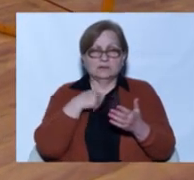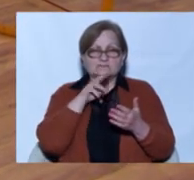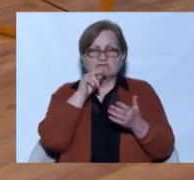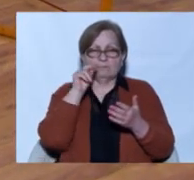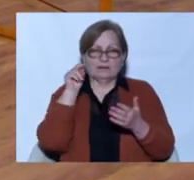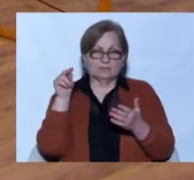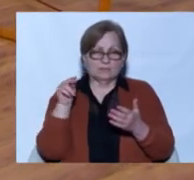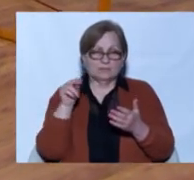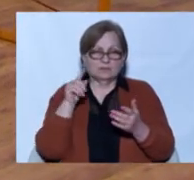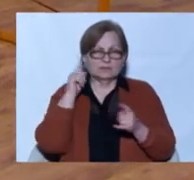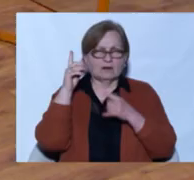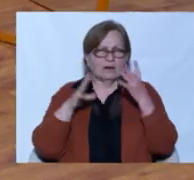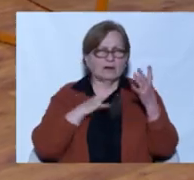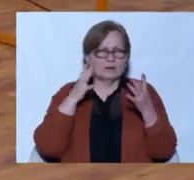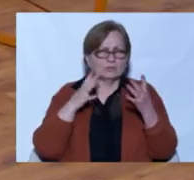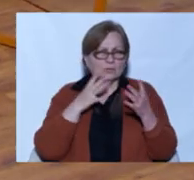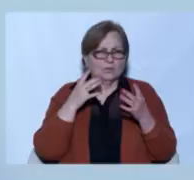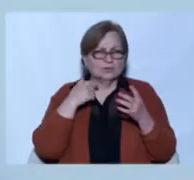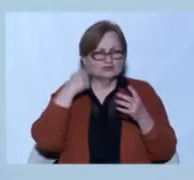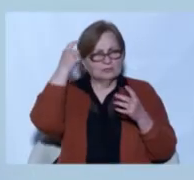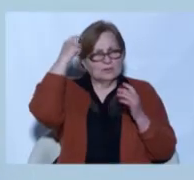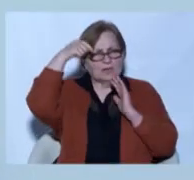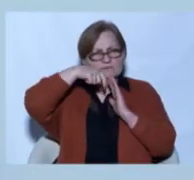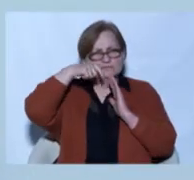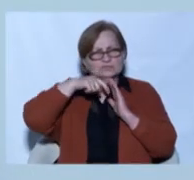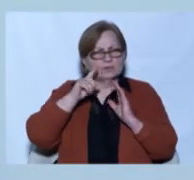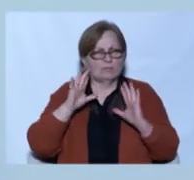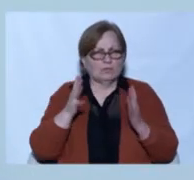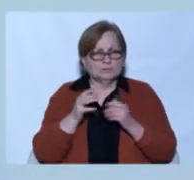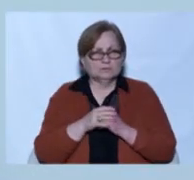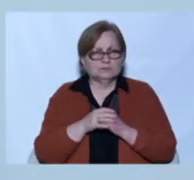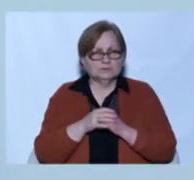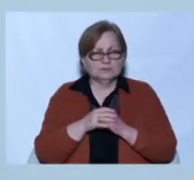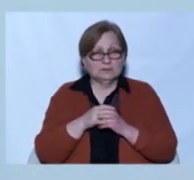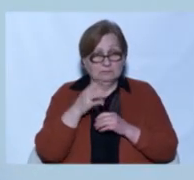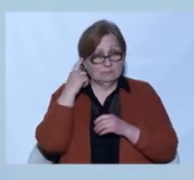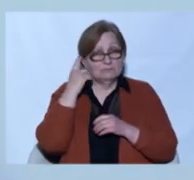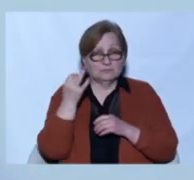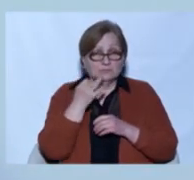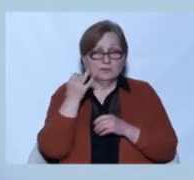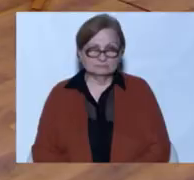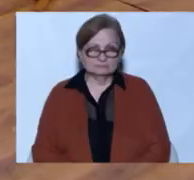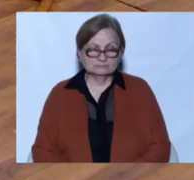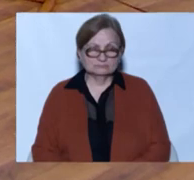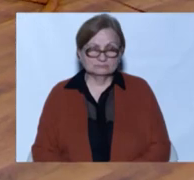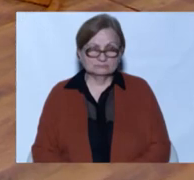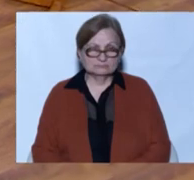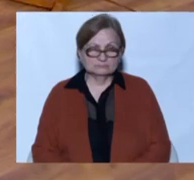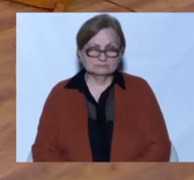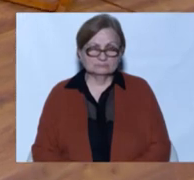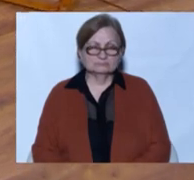რა პროცესი რა ხდება ჩემს გონებაში ამ დროს. ვფიქრობ, გაინტერესებს. მოდი დავიწყოთ.